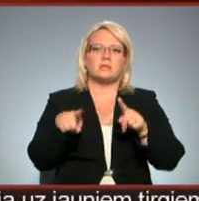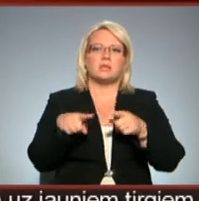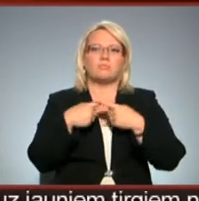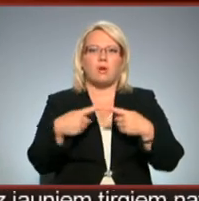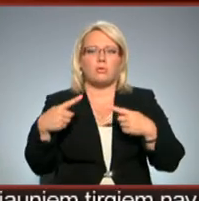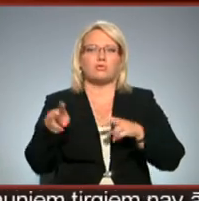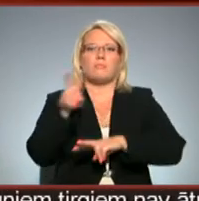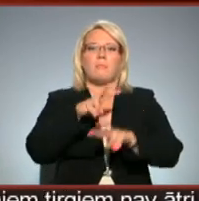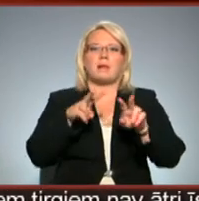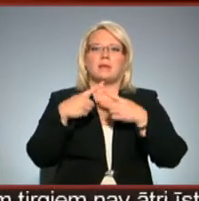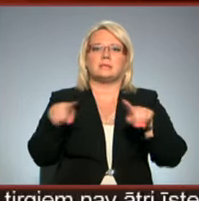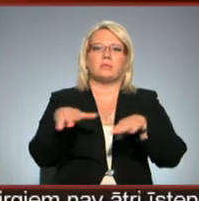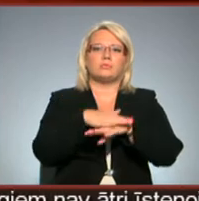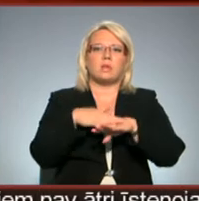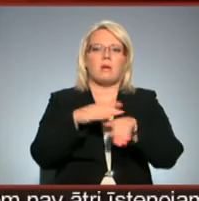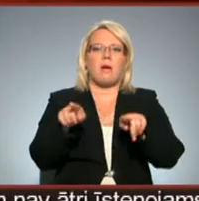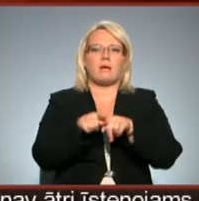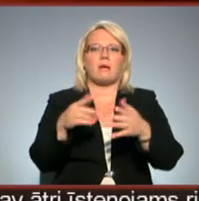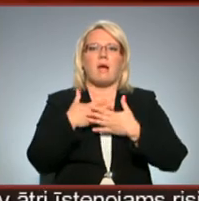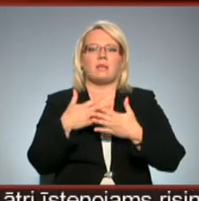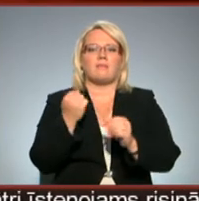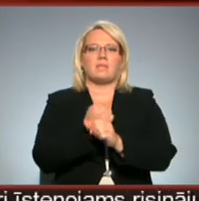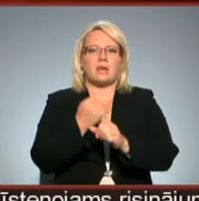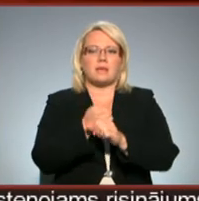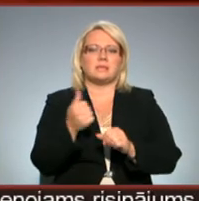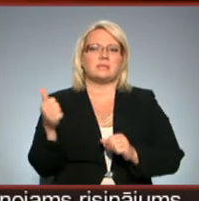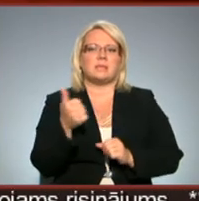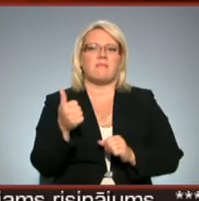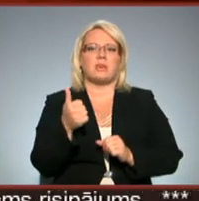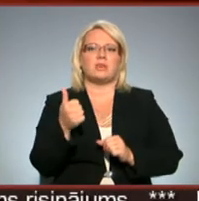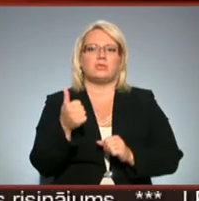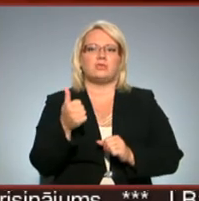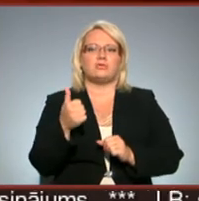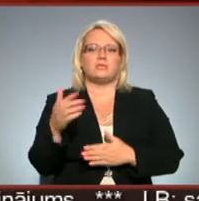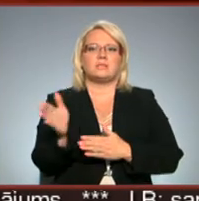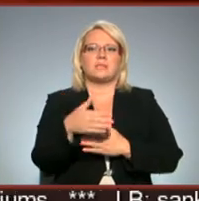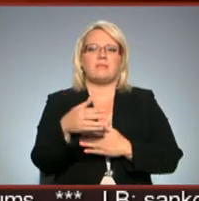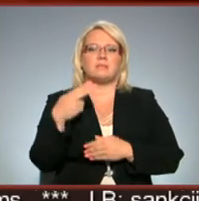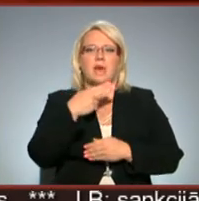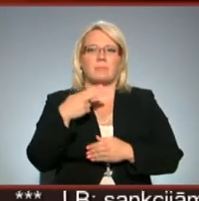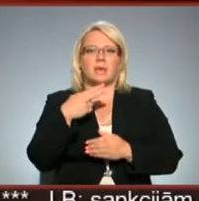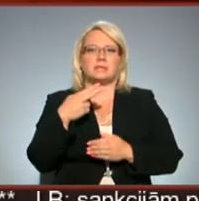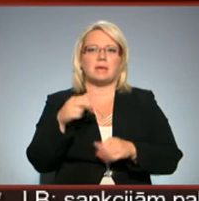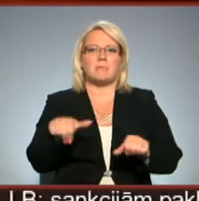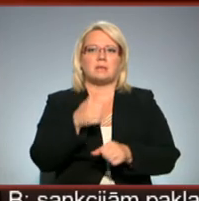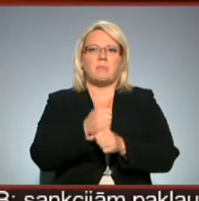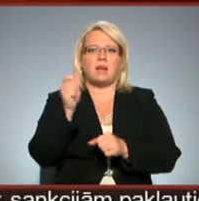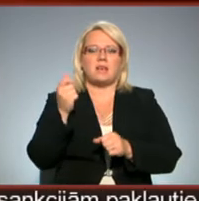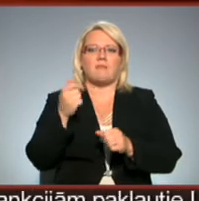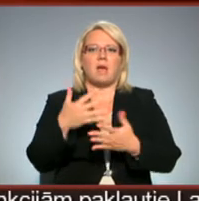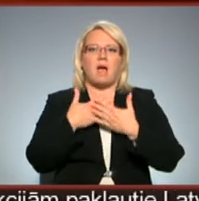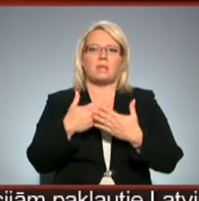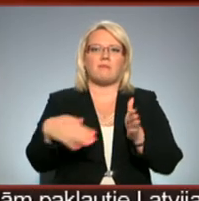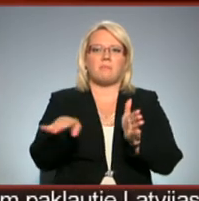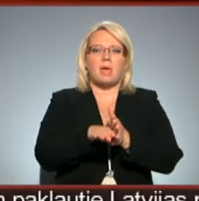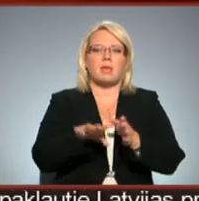gan meklēt citus tirgus, kas arī tik aktīvi darīts, cits sevišķi zivsaimniecības pārstāv ļoti aktīvi, vismaz piedalījās